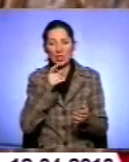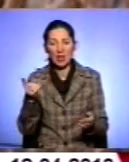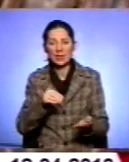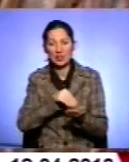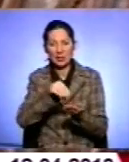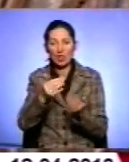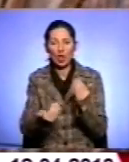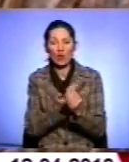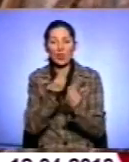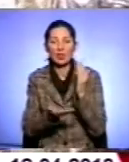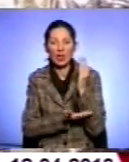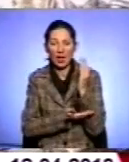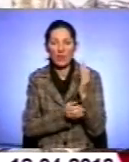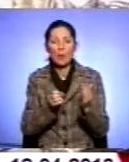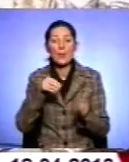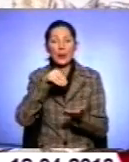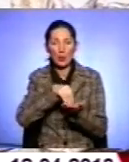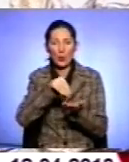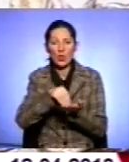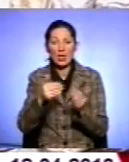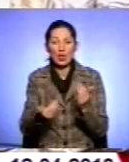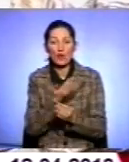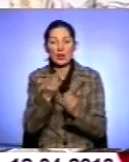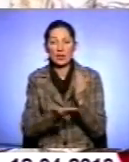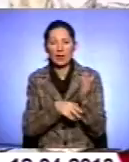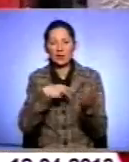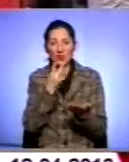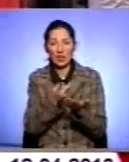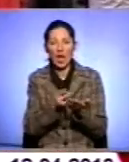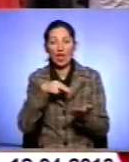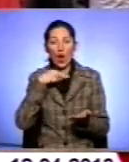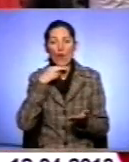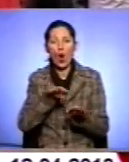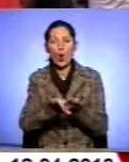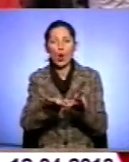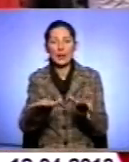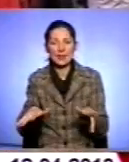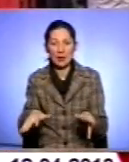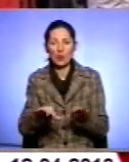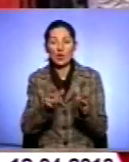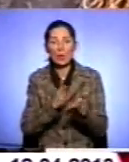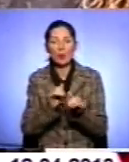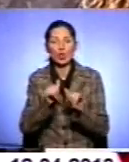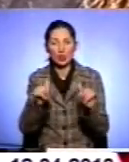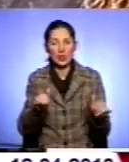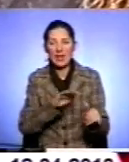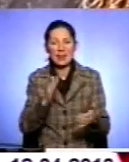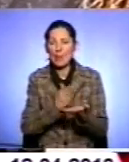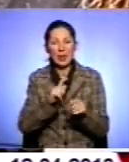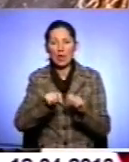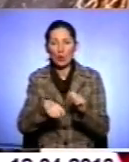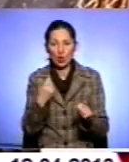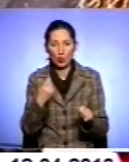саджанців звертайте увагу на кореневу систему. Коріння має бути розвинутим, не мати пошкоджень та наростів. Потрібно також